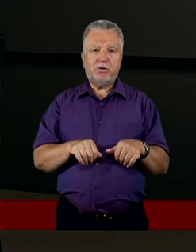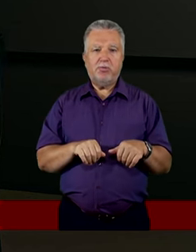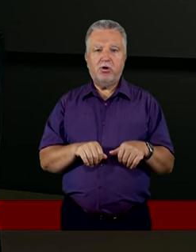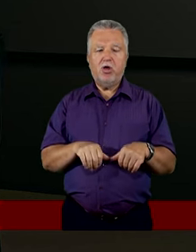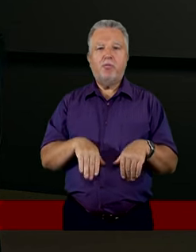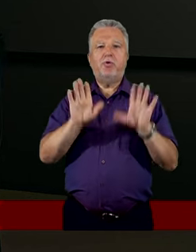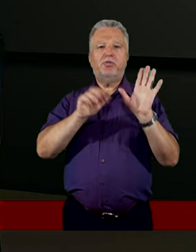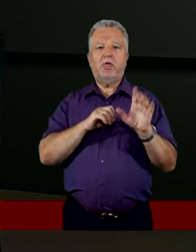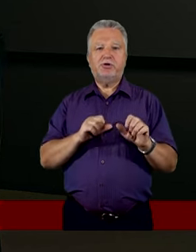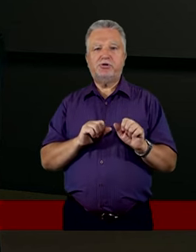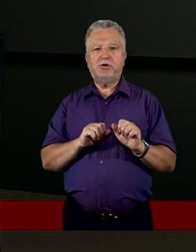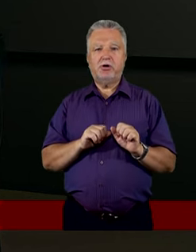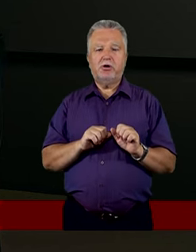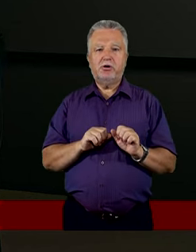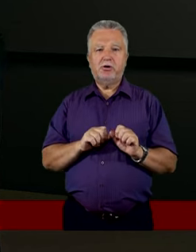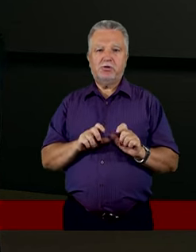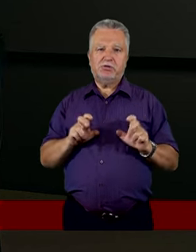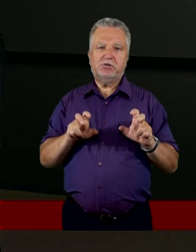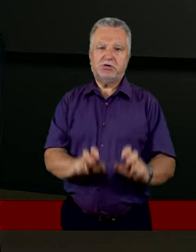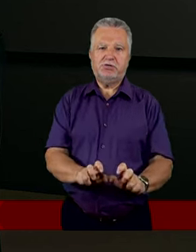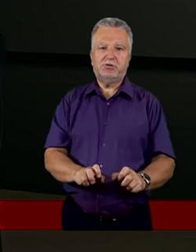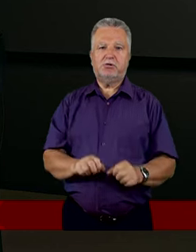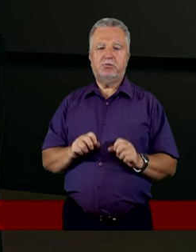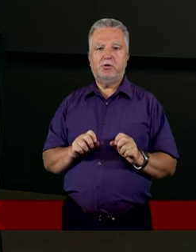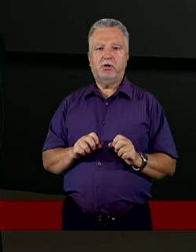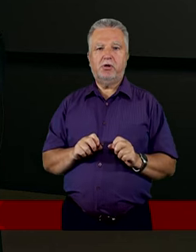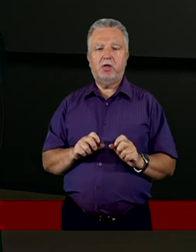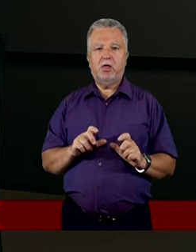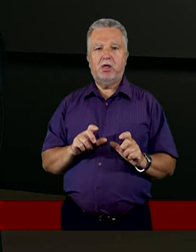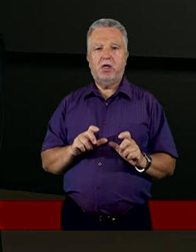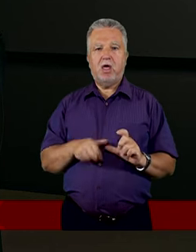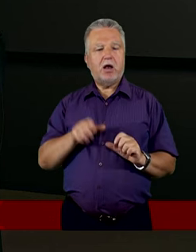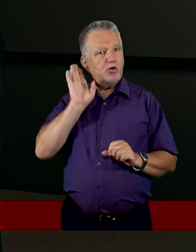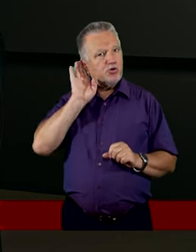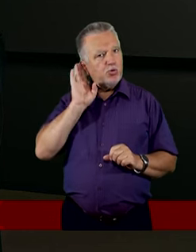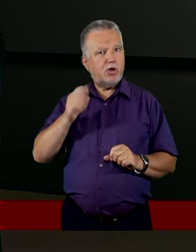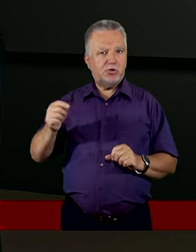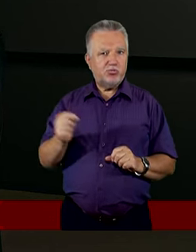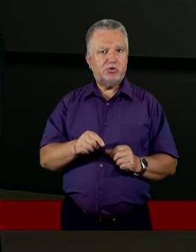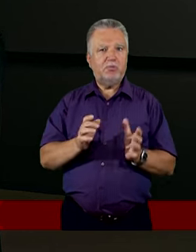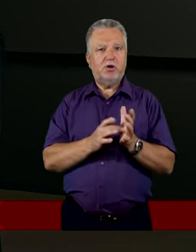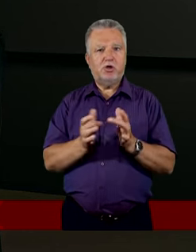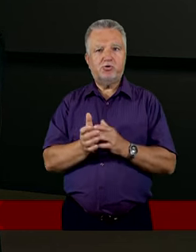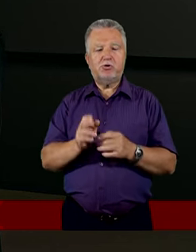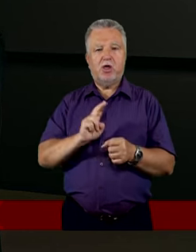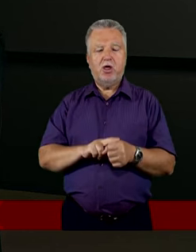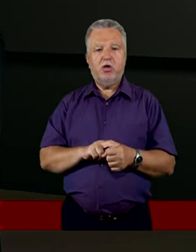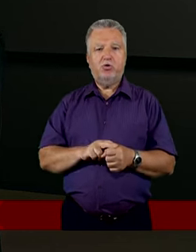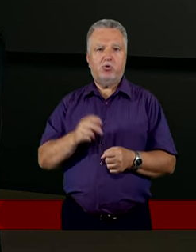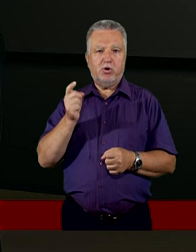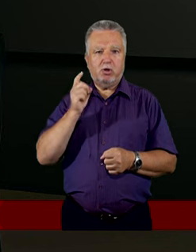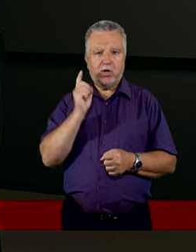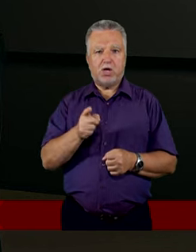ulec presji ani takiej czy innej władzy, tylko słuchać trzeba Jezusa, który kazał